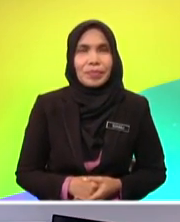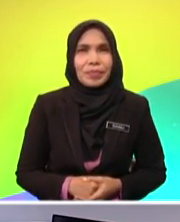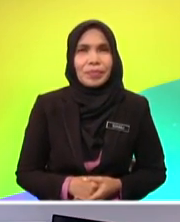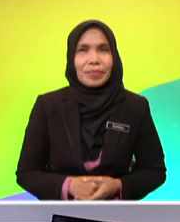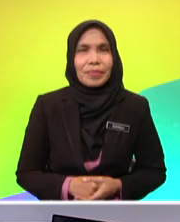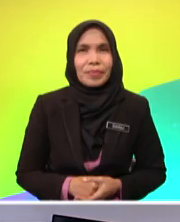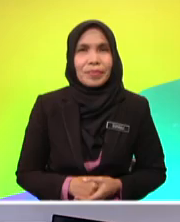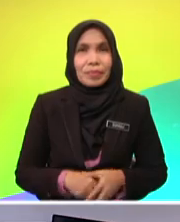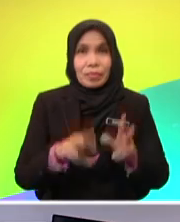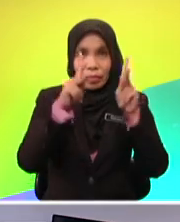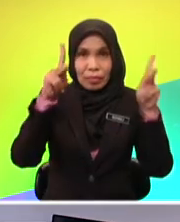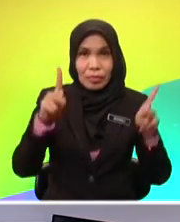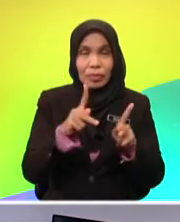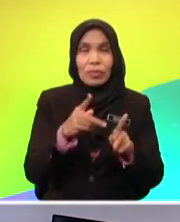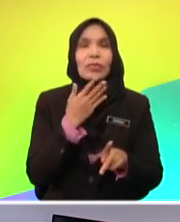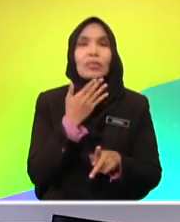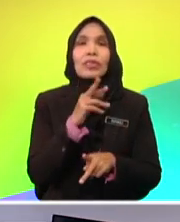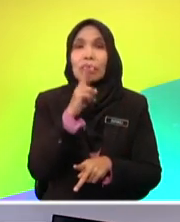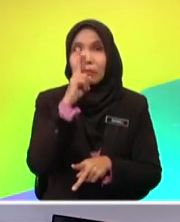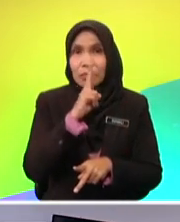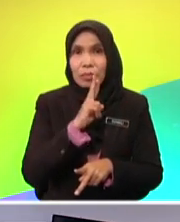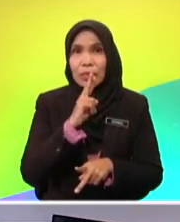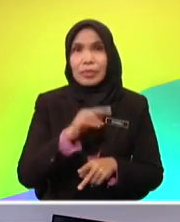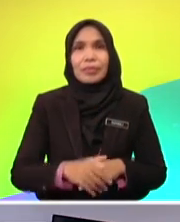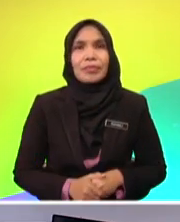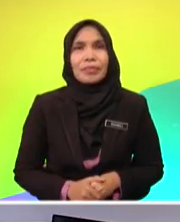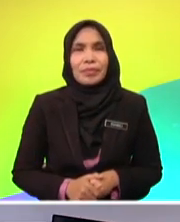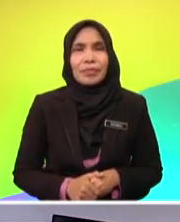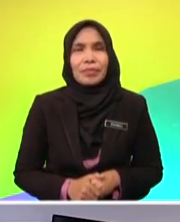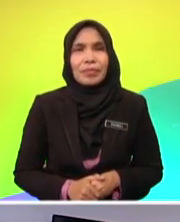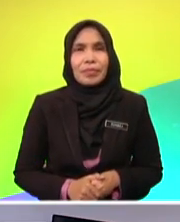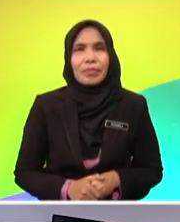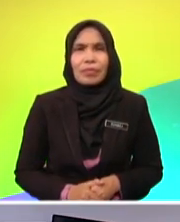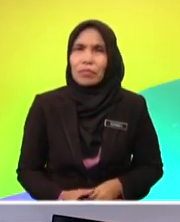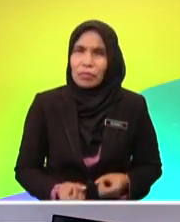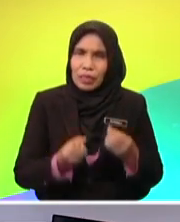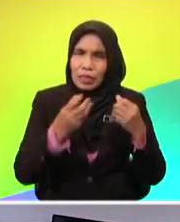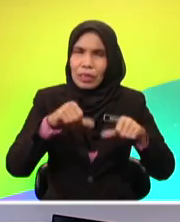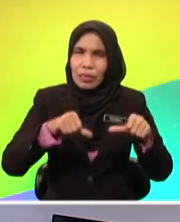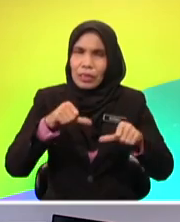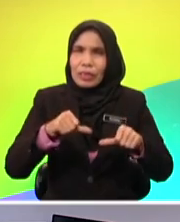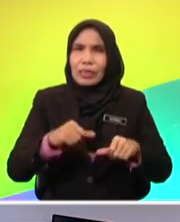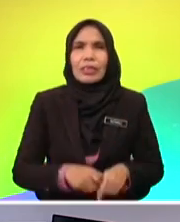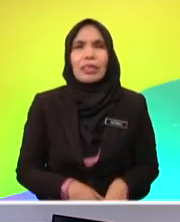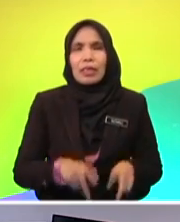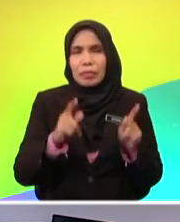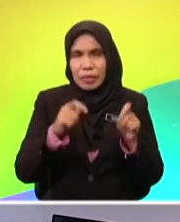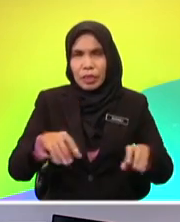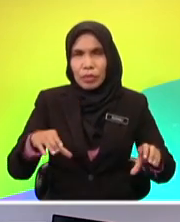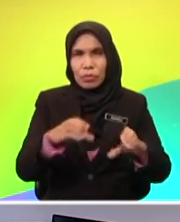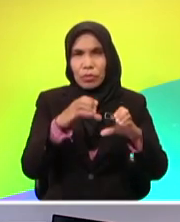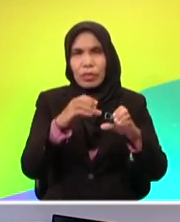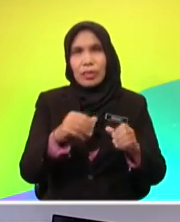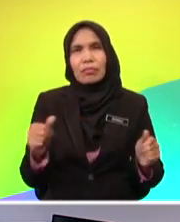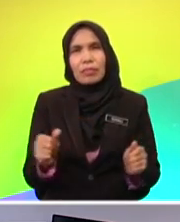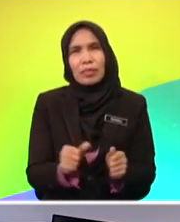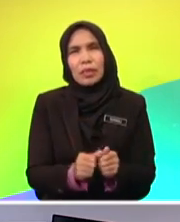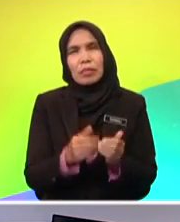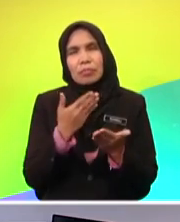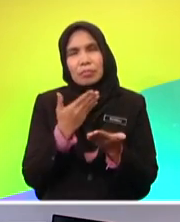semangat kita kan? Kena semangat walaupun betul, banyak aktiviti, kita mesti buat dengan sehabis baik. Okey, untuk aktiviti